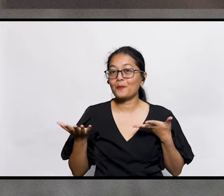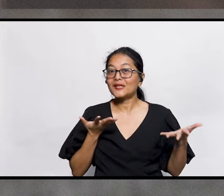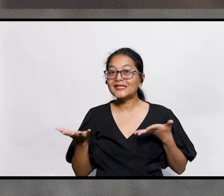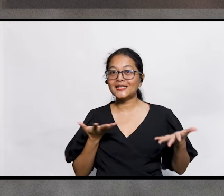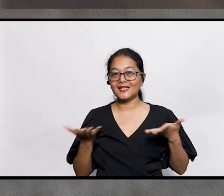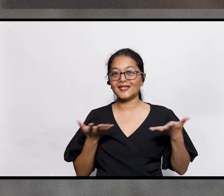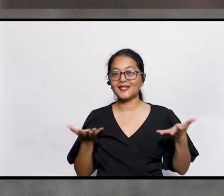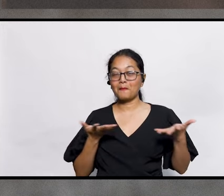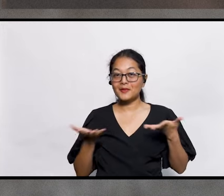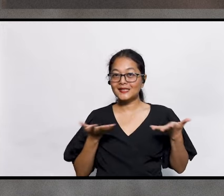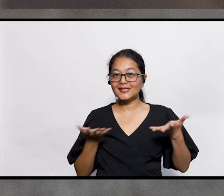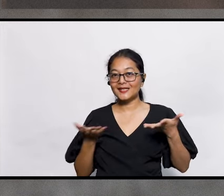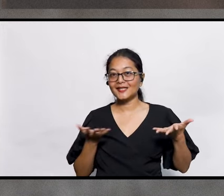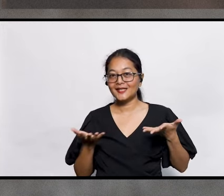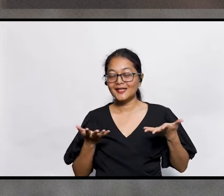your